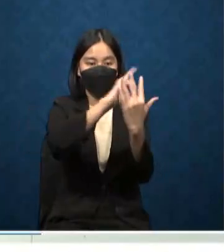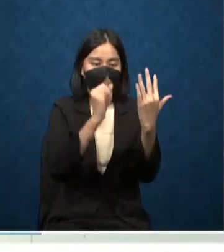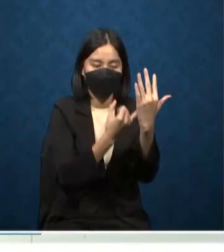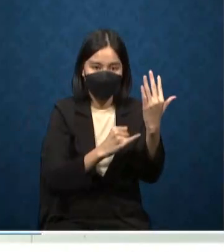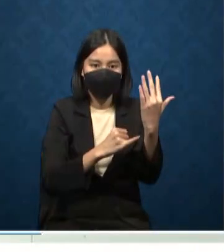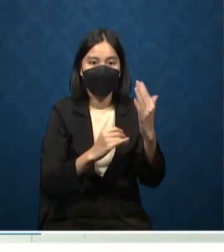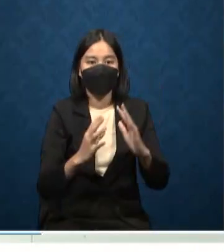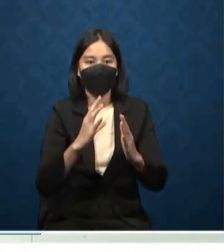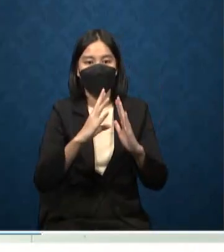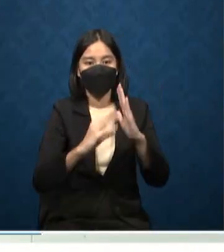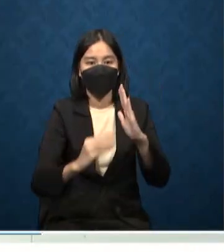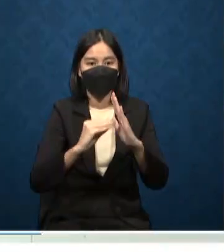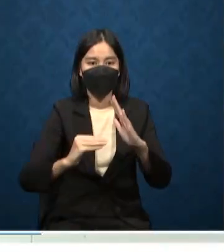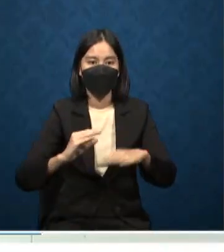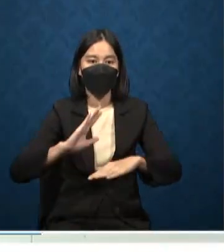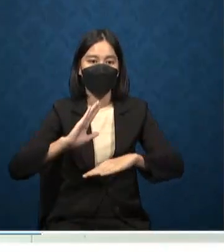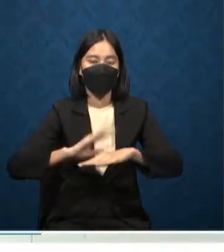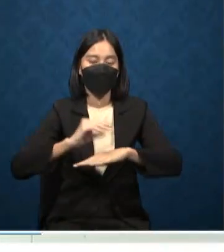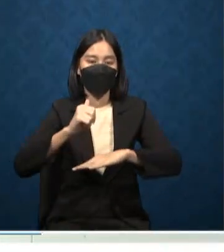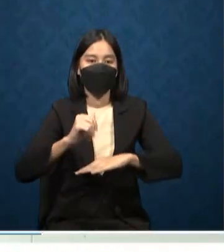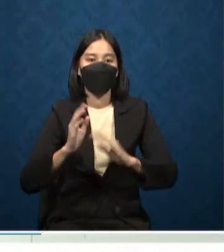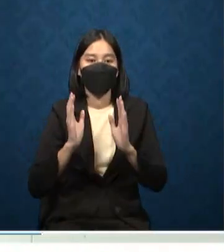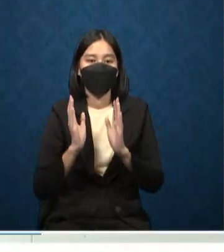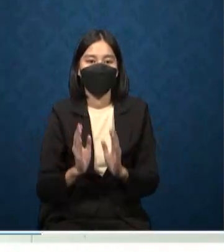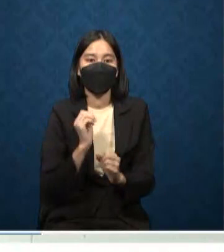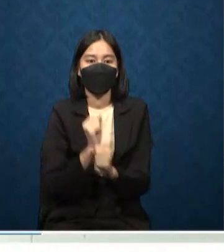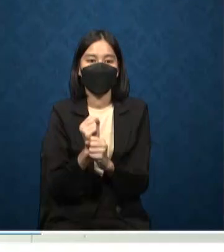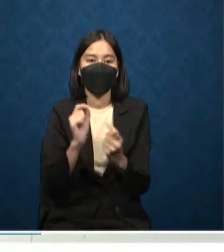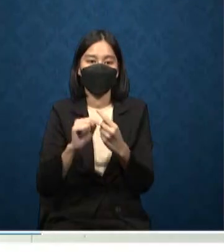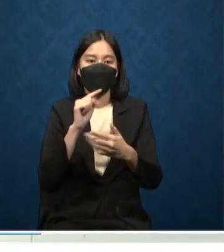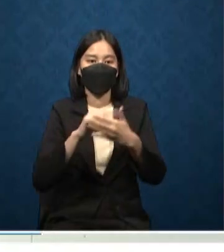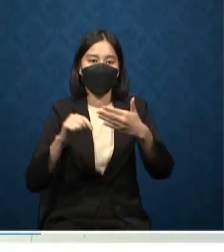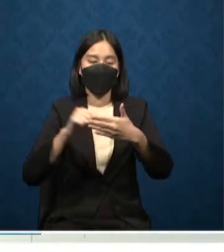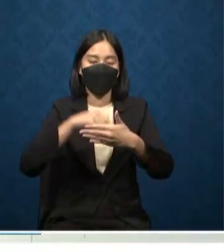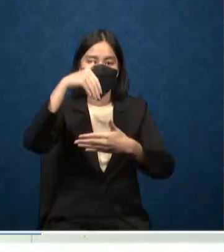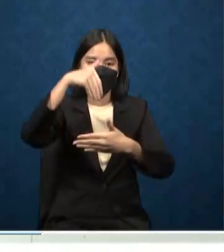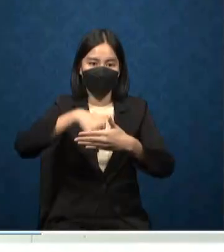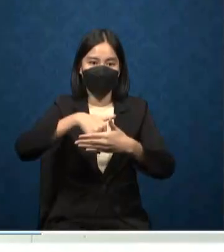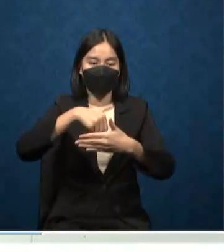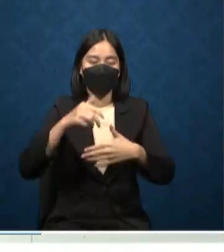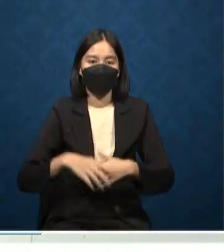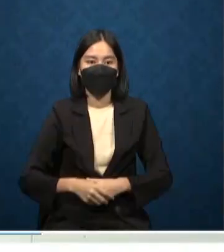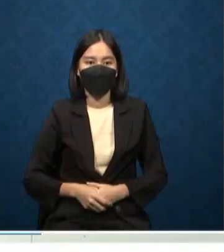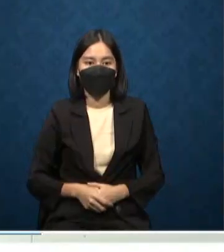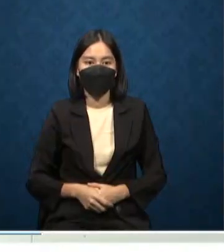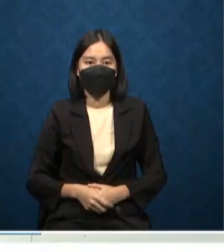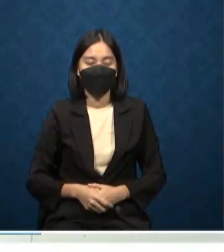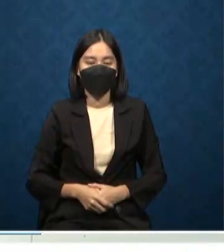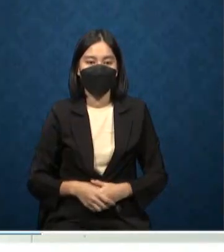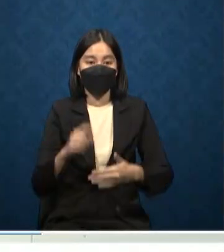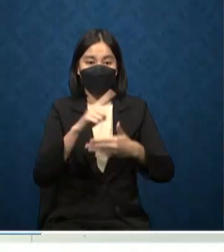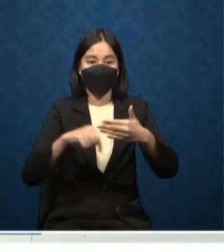พัฒนาศักยภาพของผู้ตรวจการการเลือกตั้งด้วยนอกจากนี้เพื่อให้การเลือกตั้ง